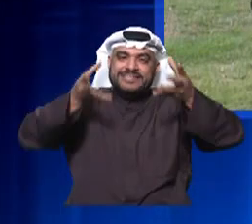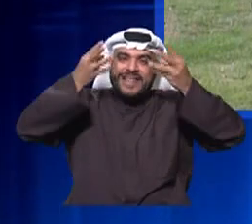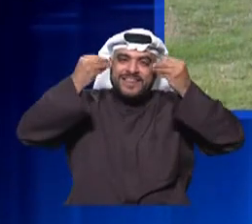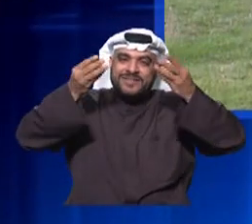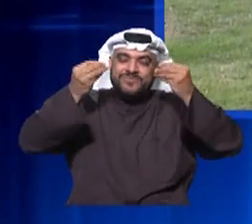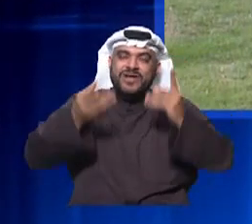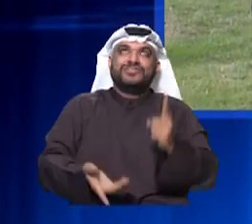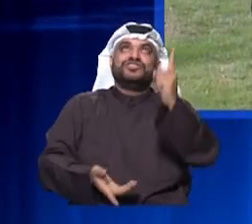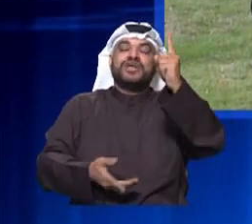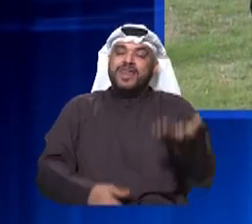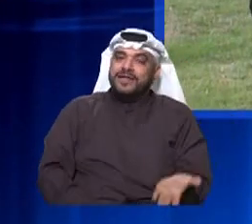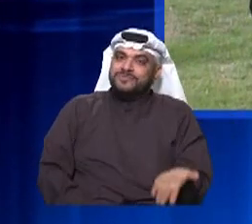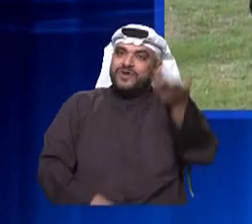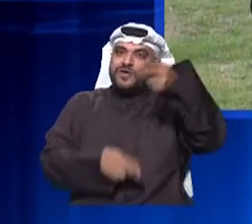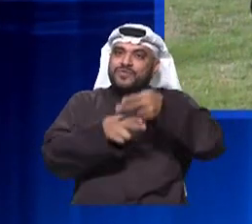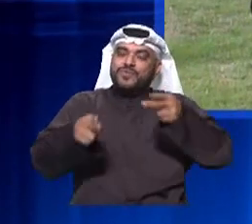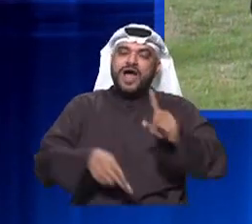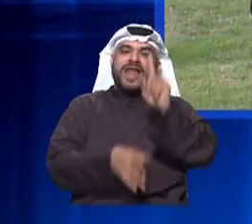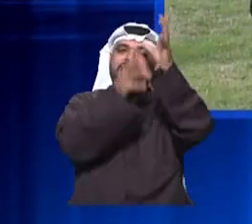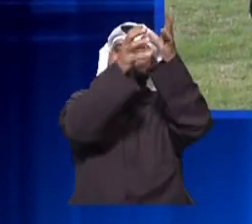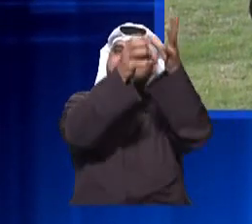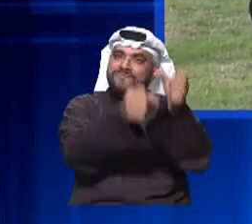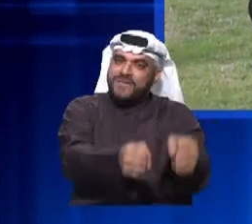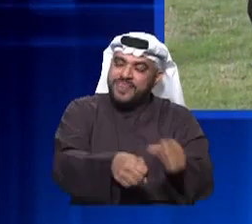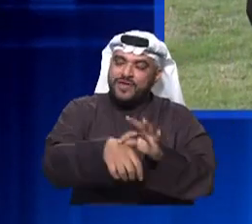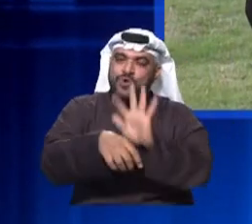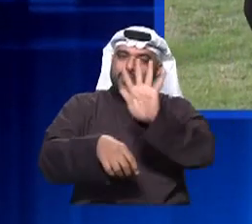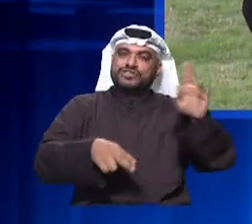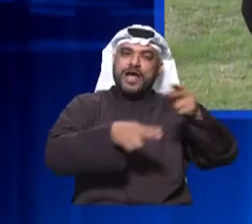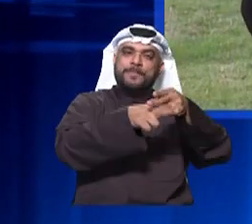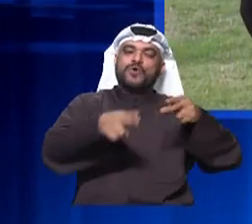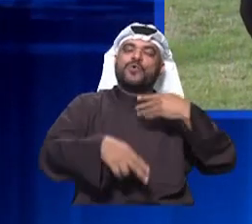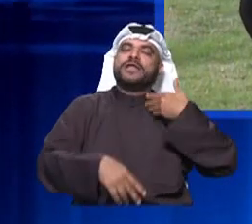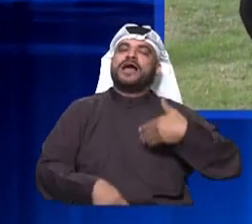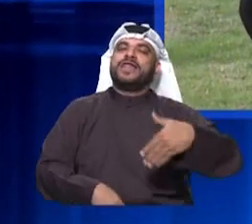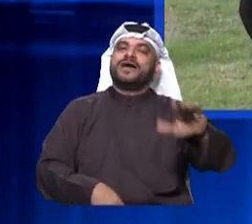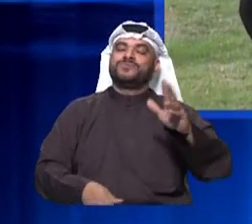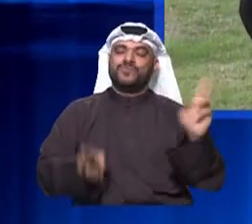ودام عز الكويت، والله يحفظ الكويت ويحفظ شعبها من كل مكروه، وهلا فبراير.